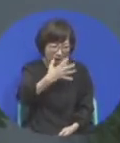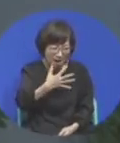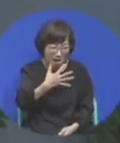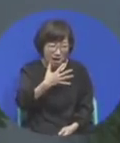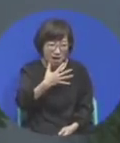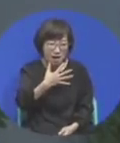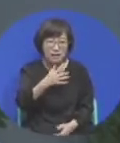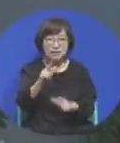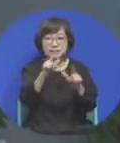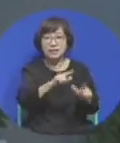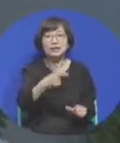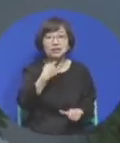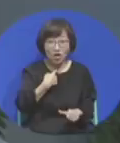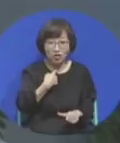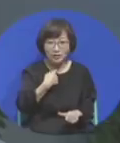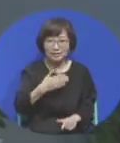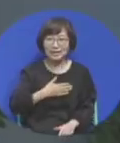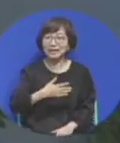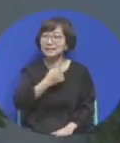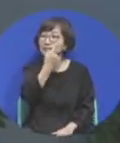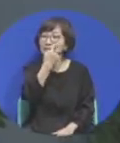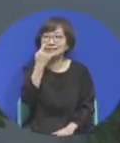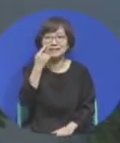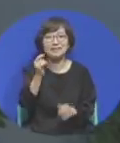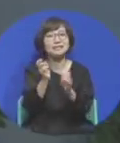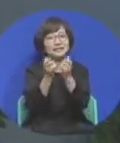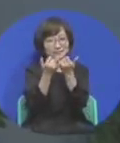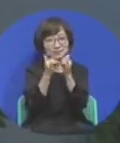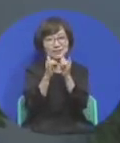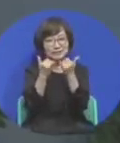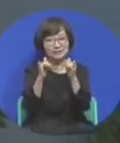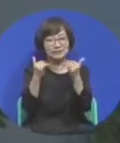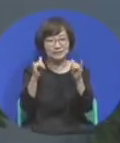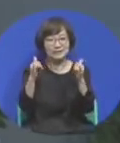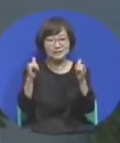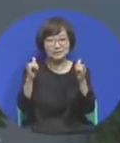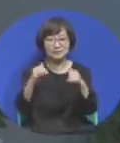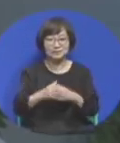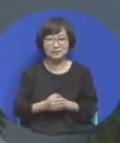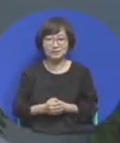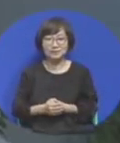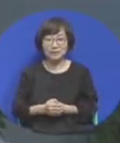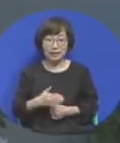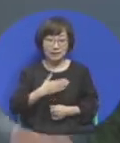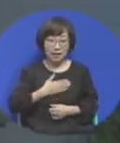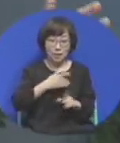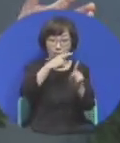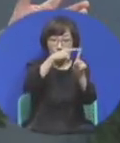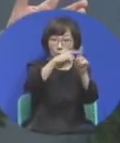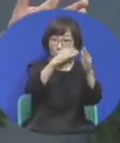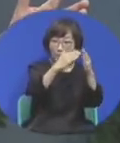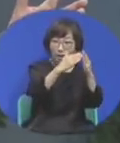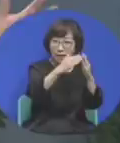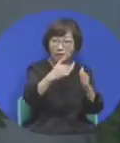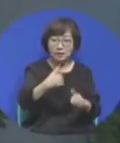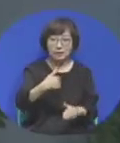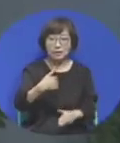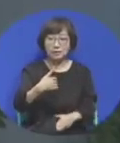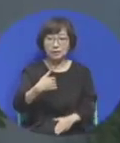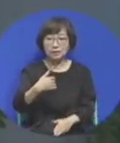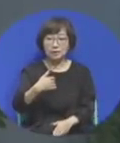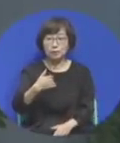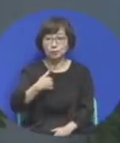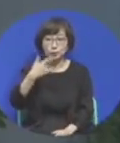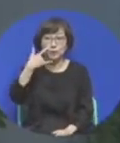Because I lived in that state of dire pennilessness and that poverty, I know I can tell you. 우리 교회와 우리 부모님들이 많은 배경 가지고